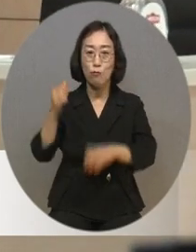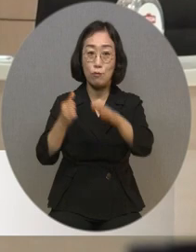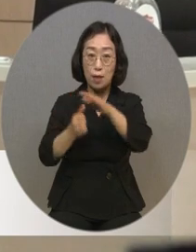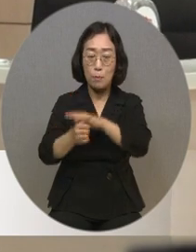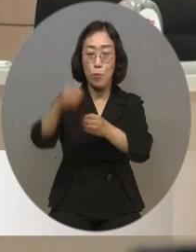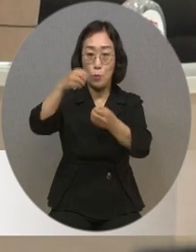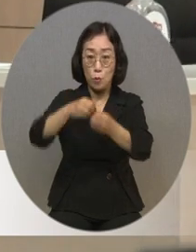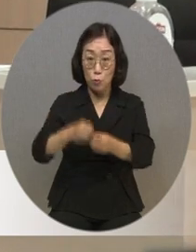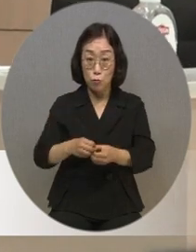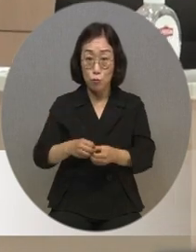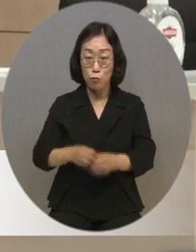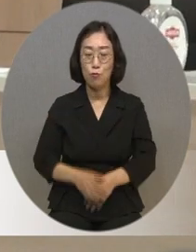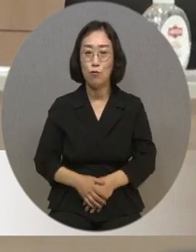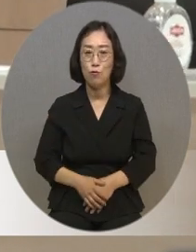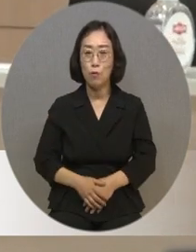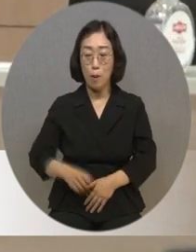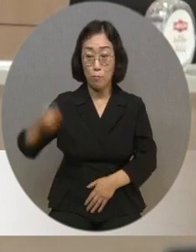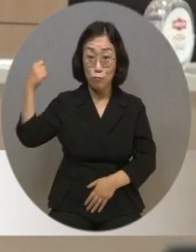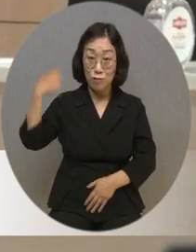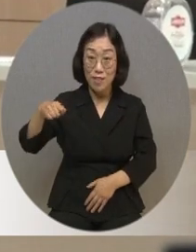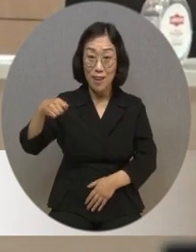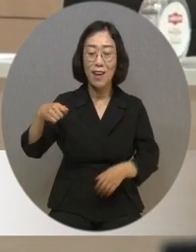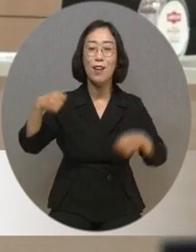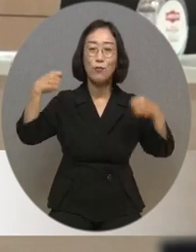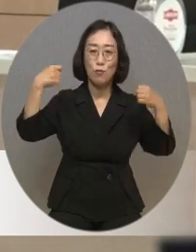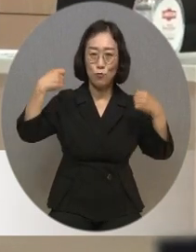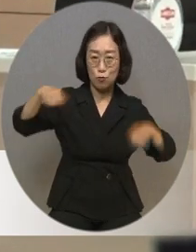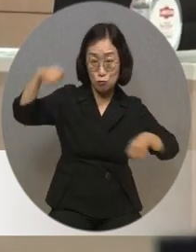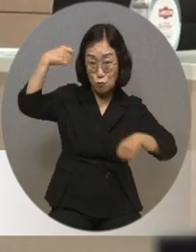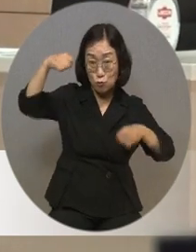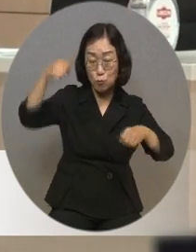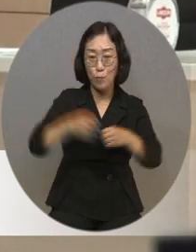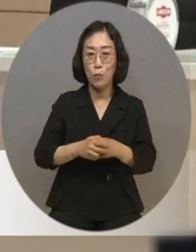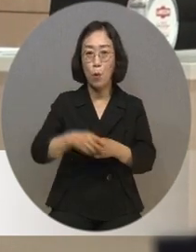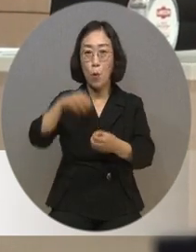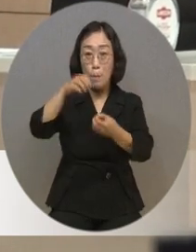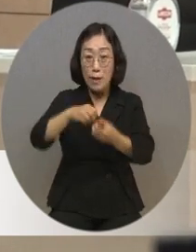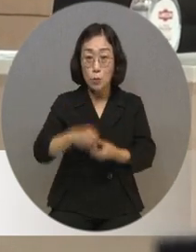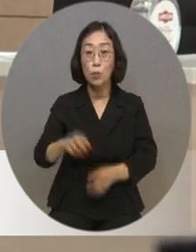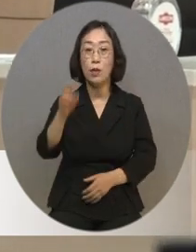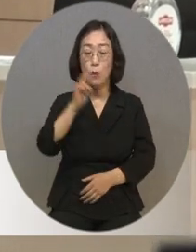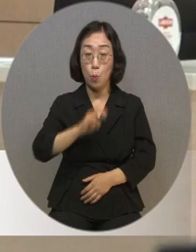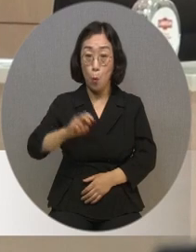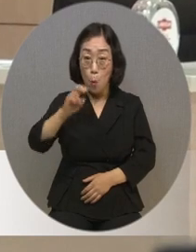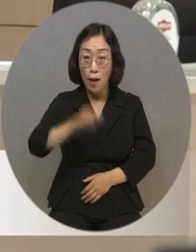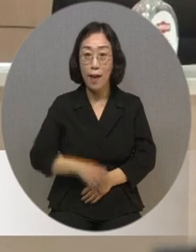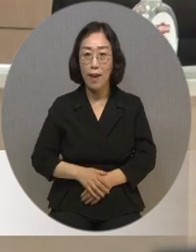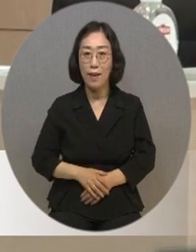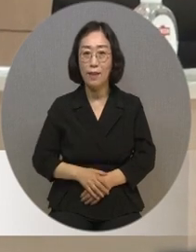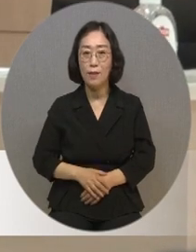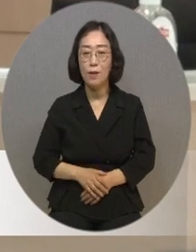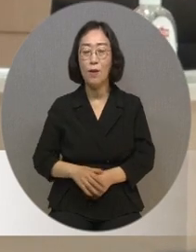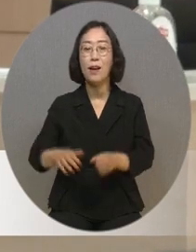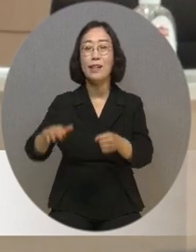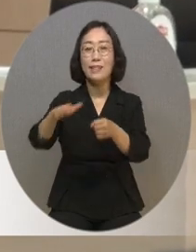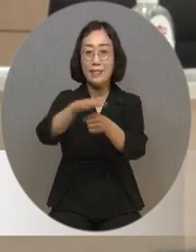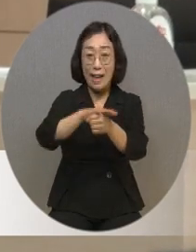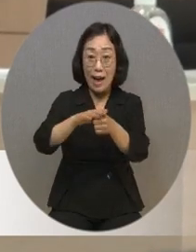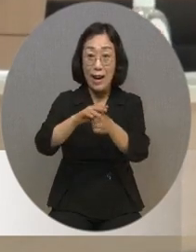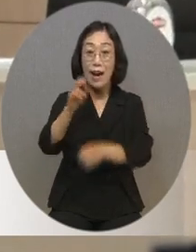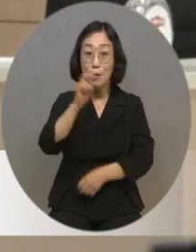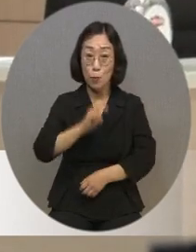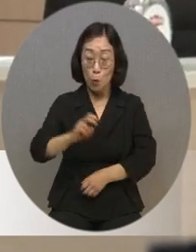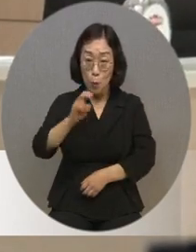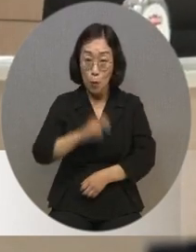전통 민속춤, 부채춤과 한국 전통 판소리 춘향가 중 유목경과 성신화의 사랑을